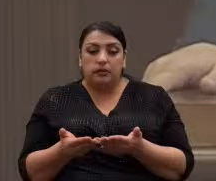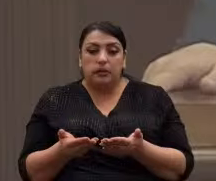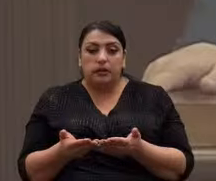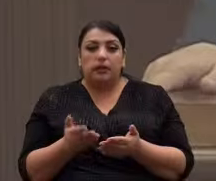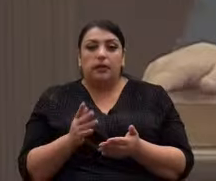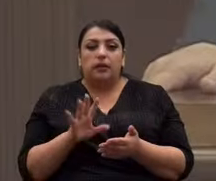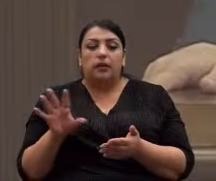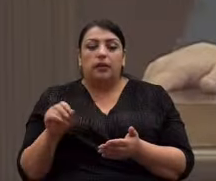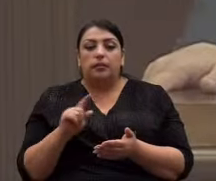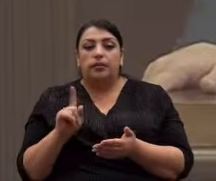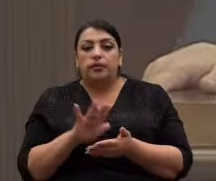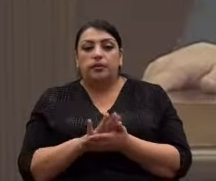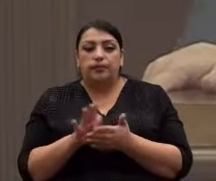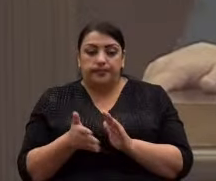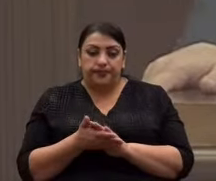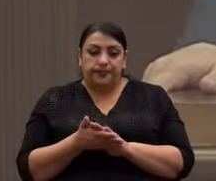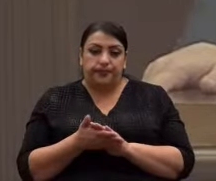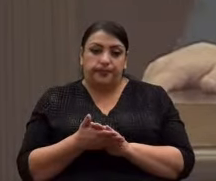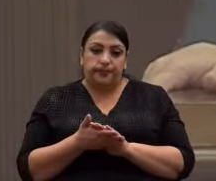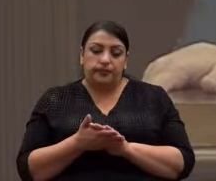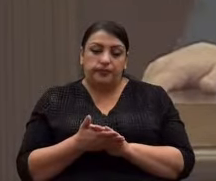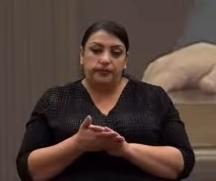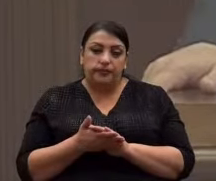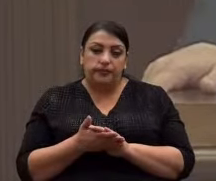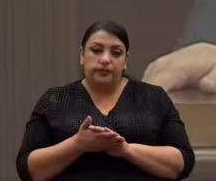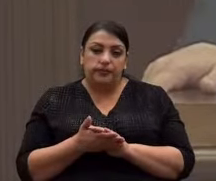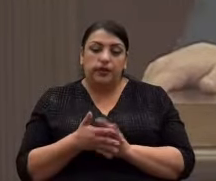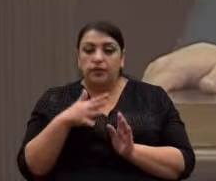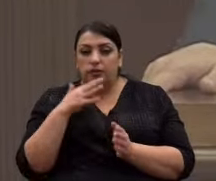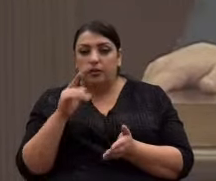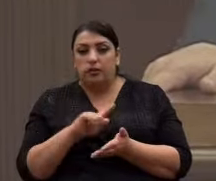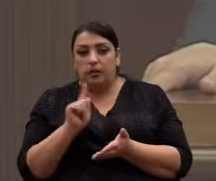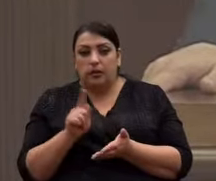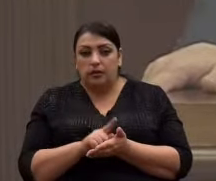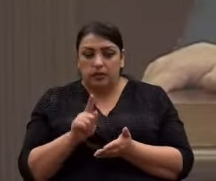իրավիճակը եւ բավականին շատ հարցերի պատասխանեցին եւ բավականին